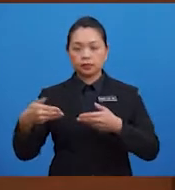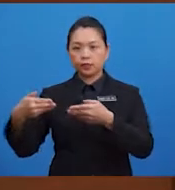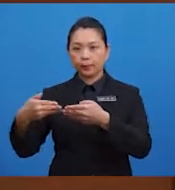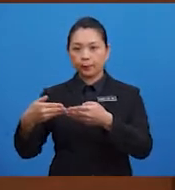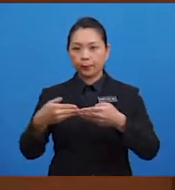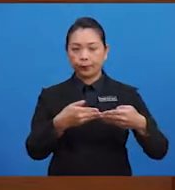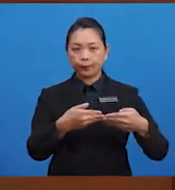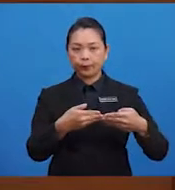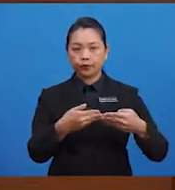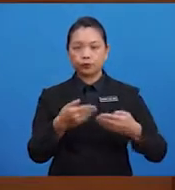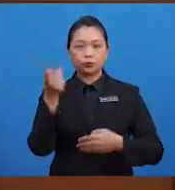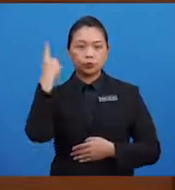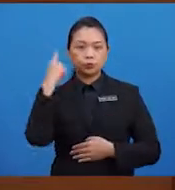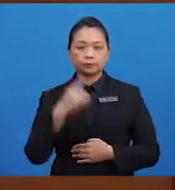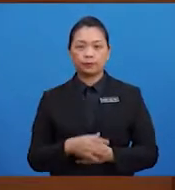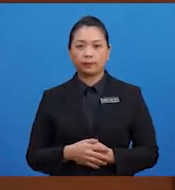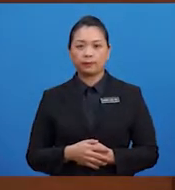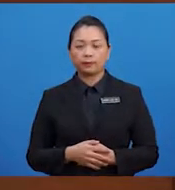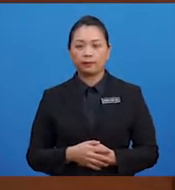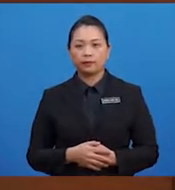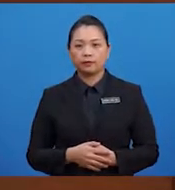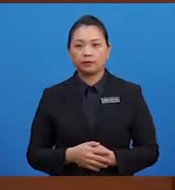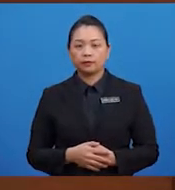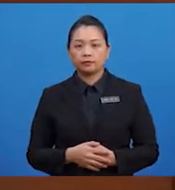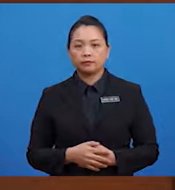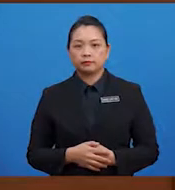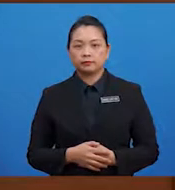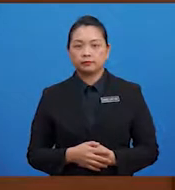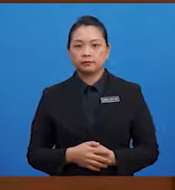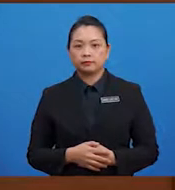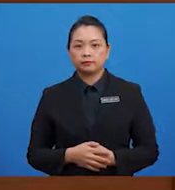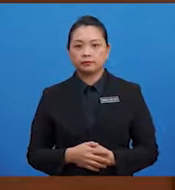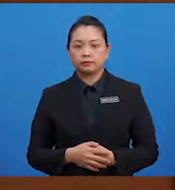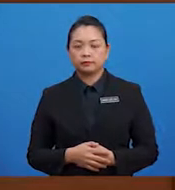episod yang lepas, iaitu set telur tetasan ke dalam setter.